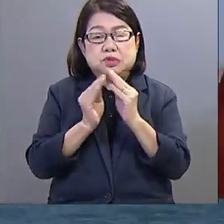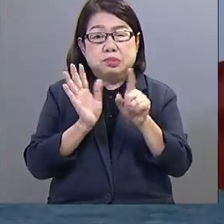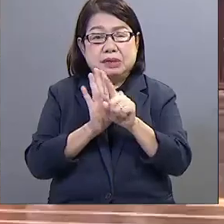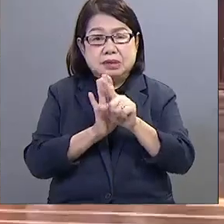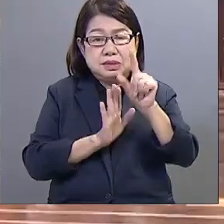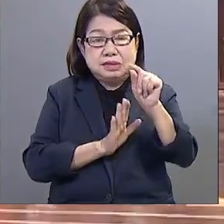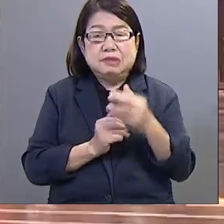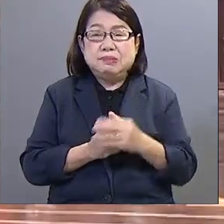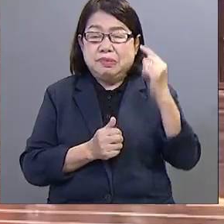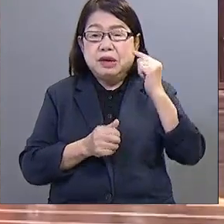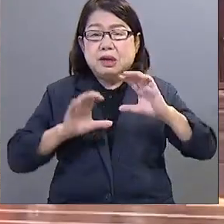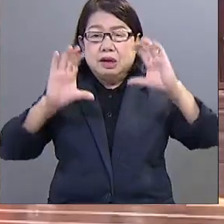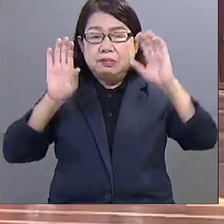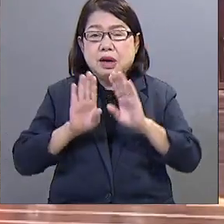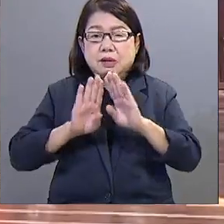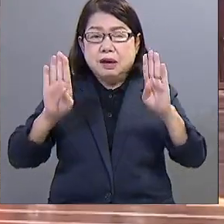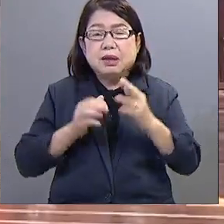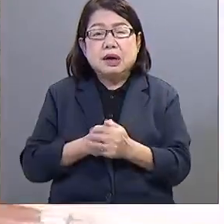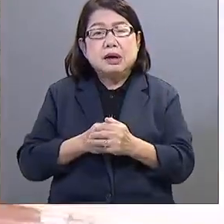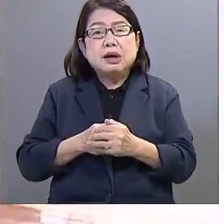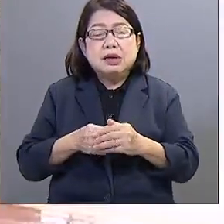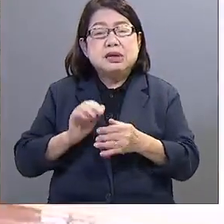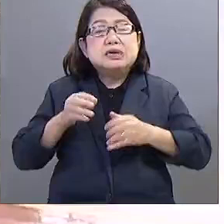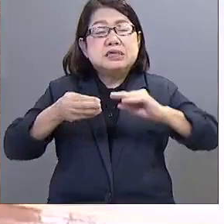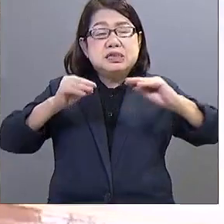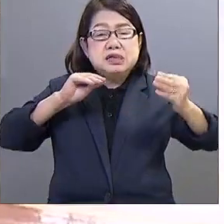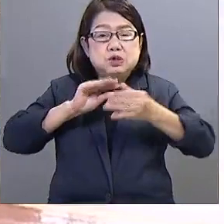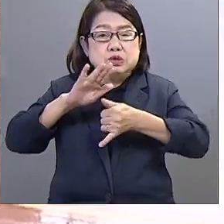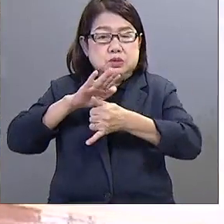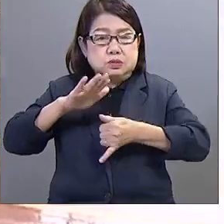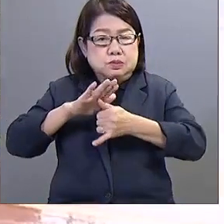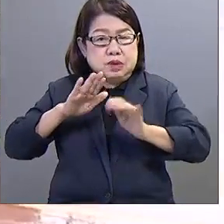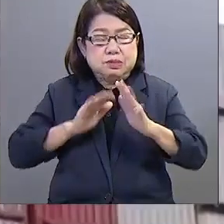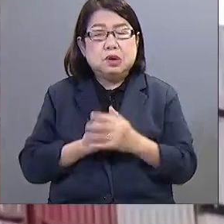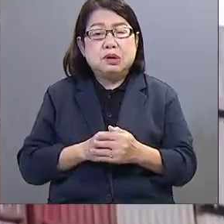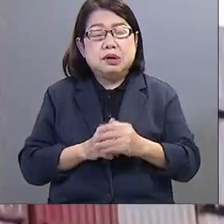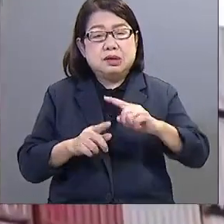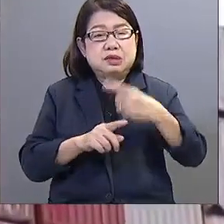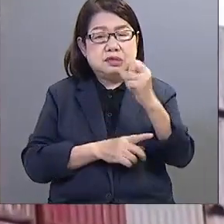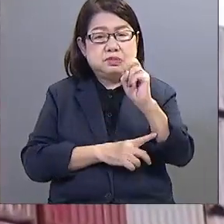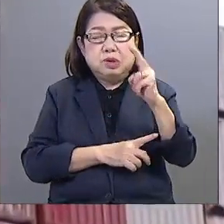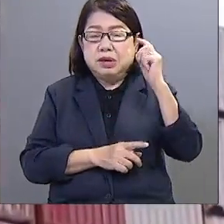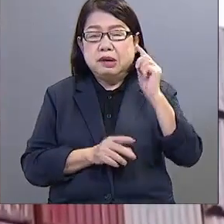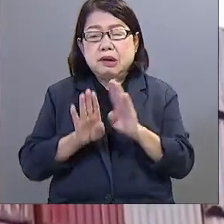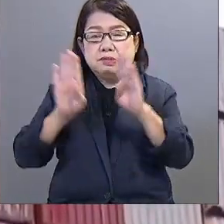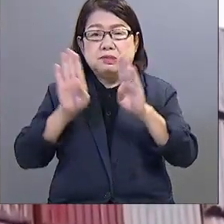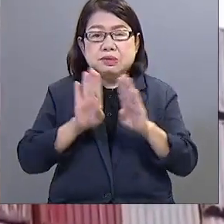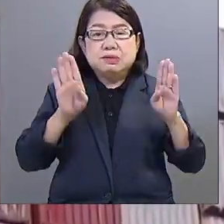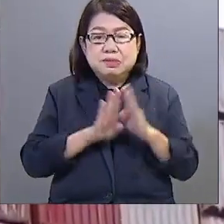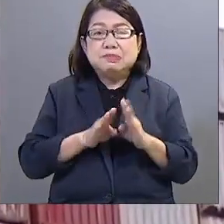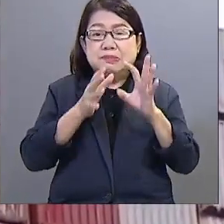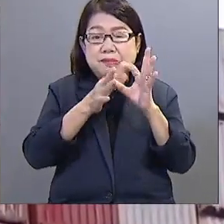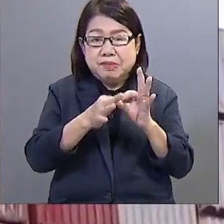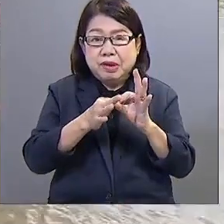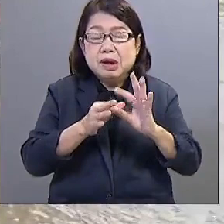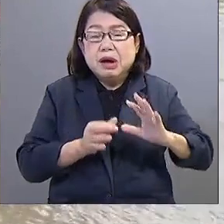คลายกฎระเบียบการกักตัวนะคะและเดือนธันวาคมอาจจะเห็นการปลดล็อกค่ะซึ่งจะมีผลในเชิงบวกต่อการเปิดประเทศ